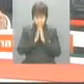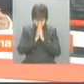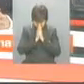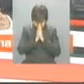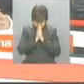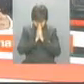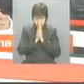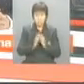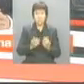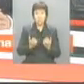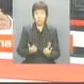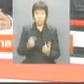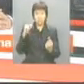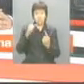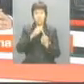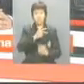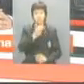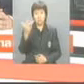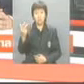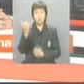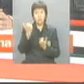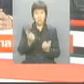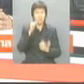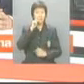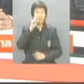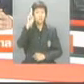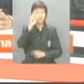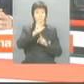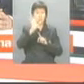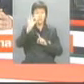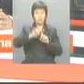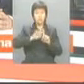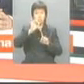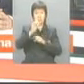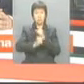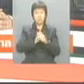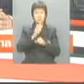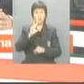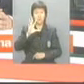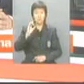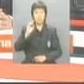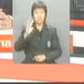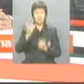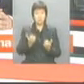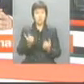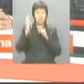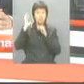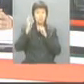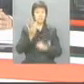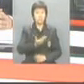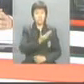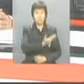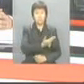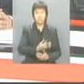่สวัสดีค่ะ สวัสดีค่ะข่าวเที่ยงไทย PBS นะคะวันนี้วันที่9สิงหาคม2554ดิฉันพึ่งนภาคล่องพยาบาลและคุณสิริมาทรงกลิ่น